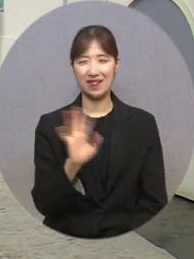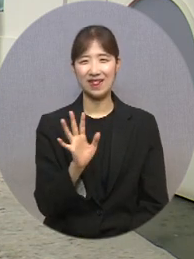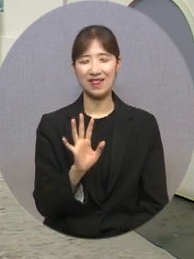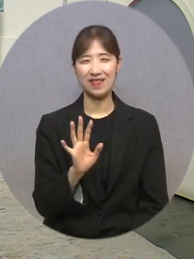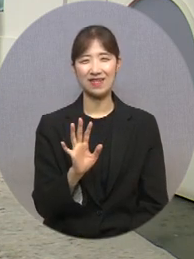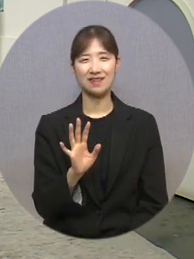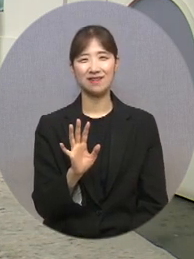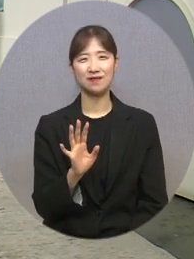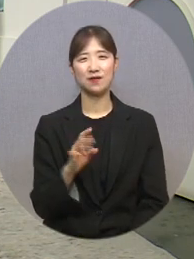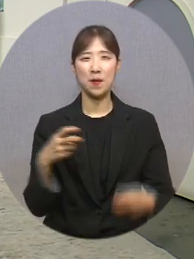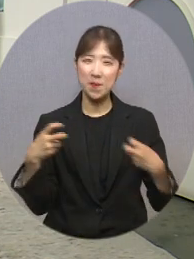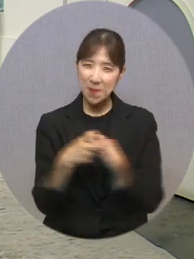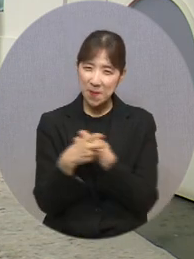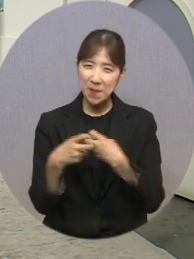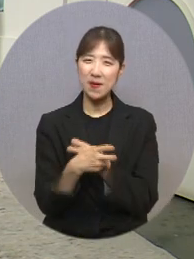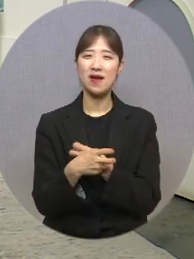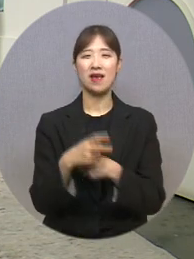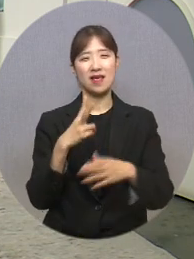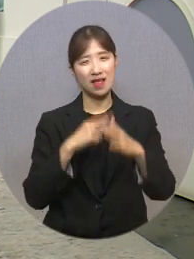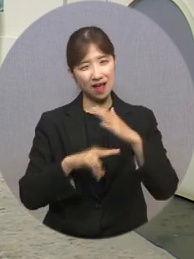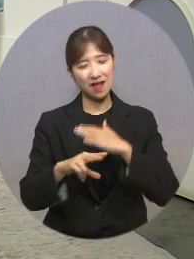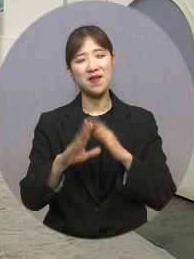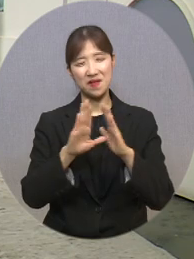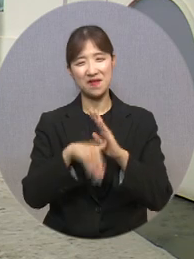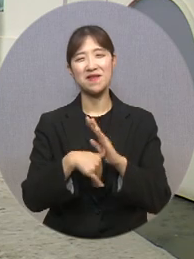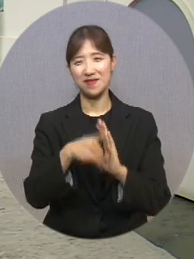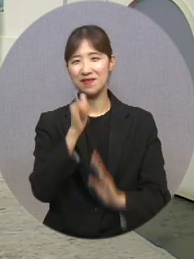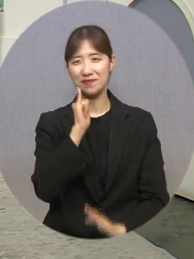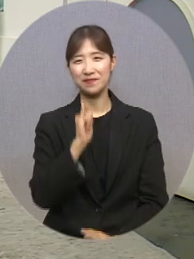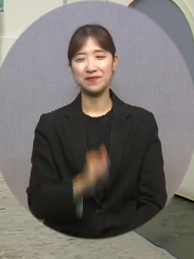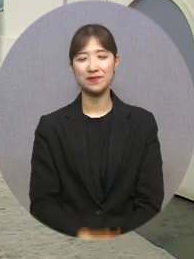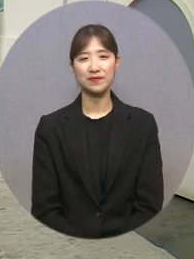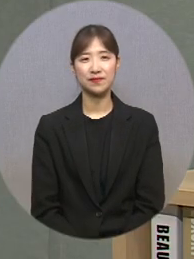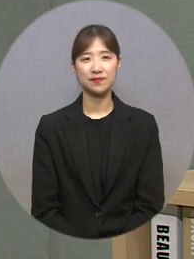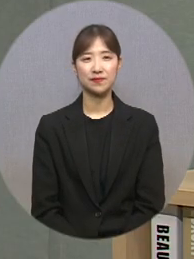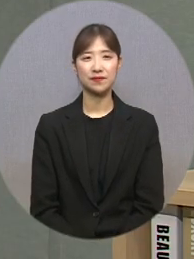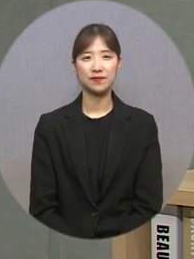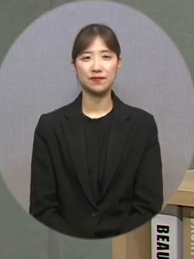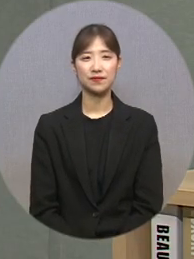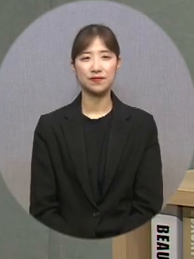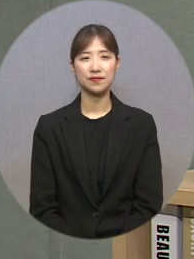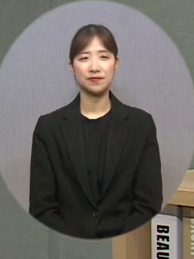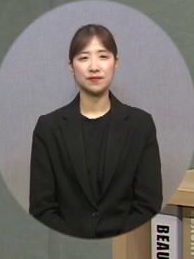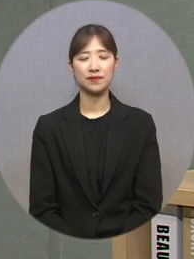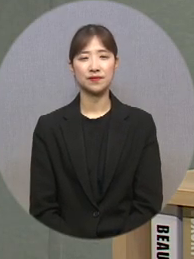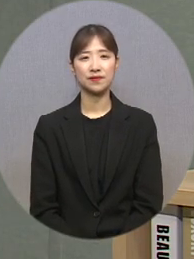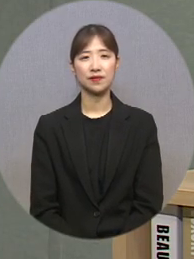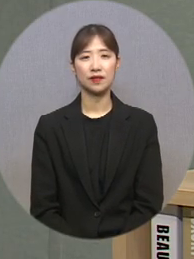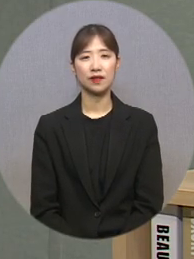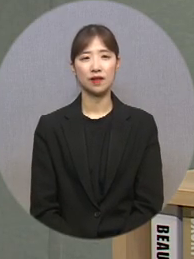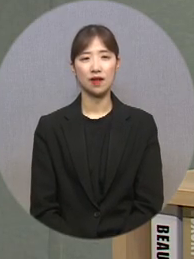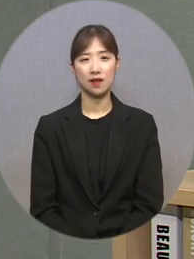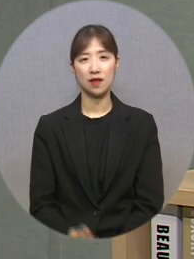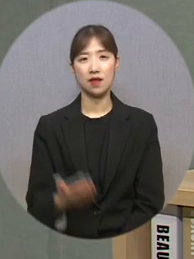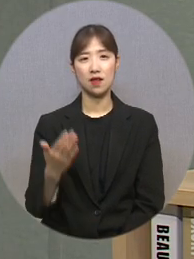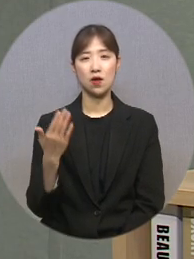않고 대중교통수단 이용하는 경우가 있습니다. 예. 그